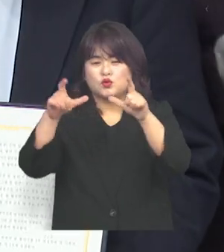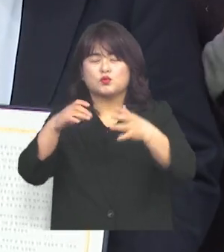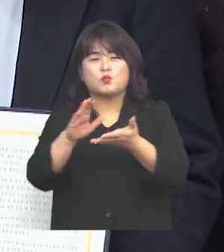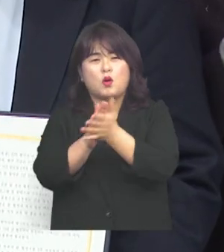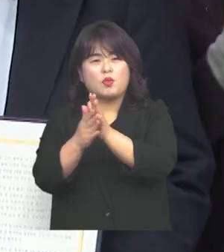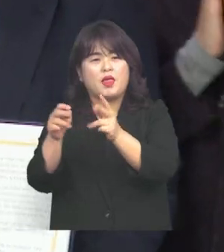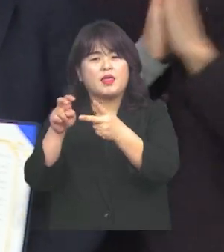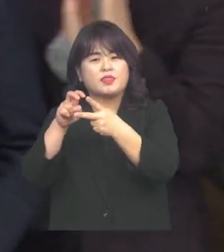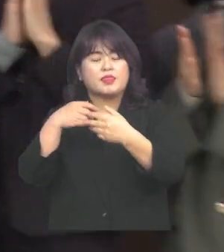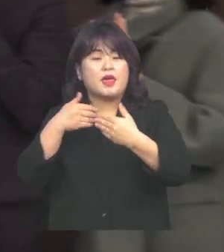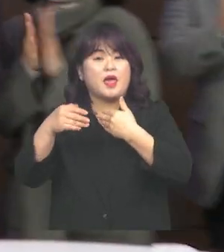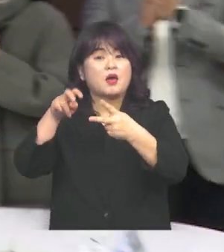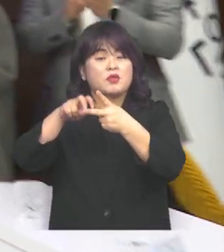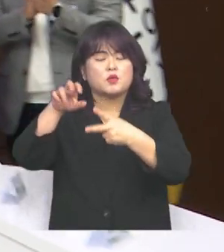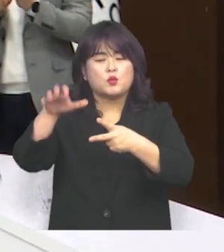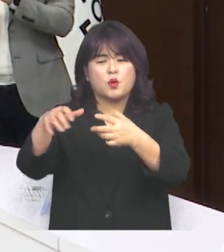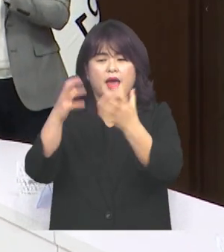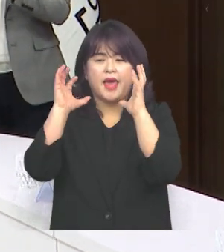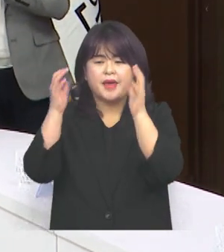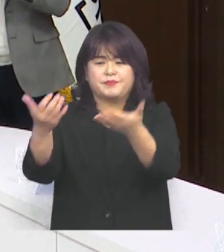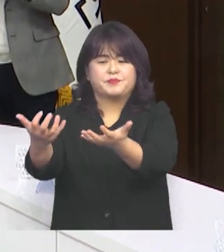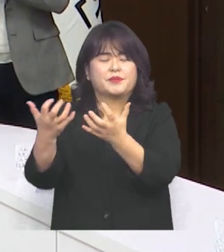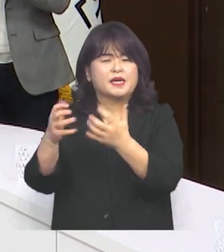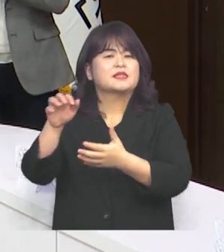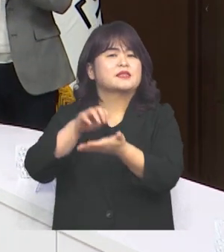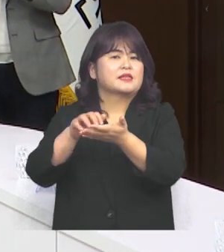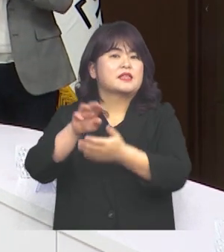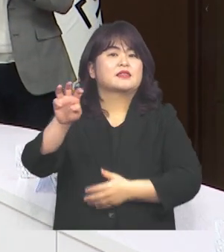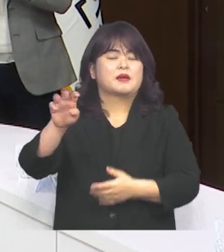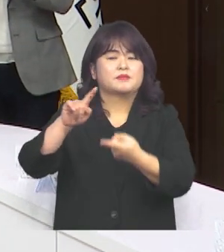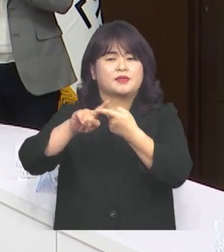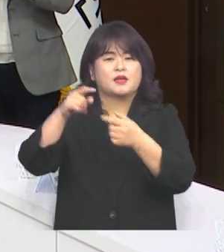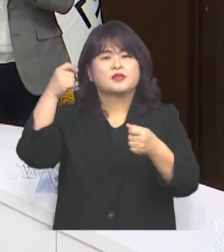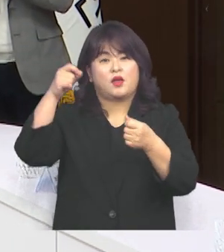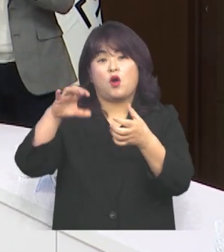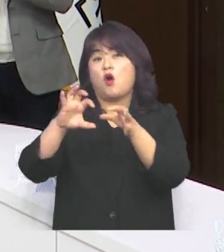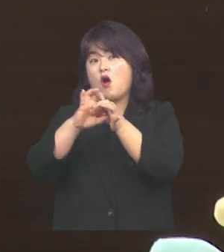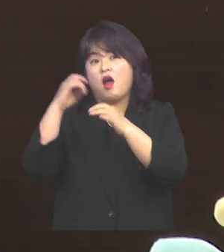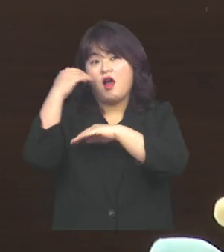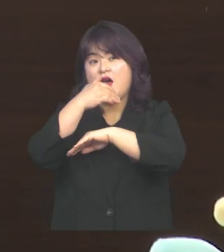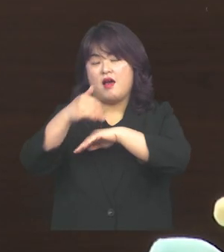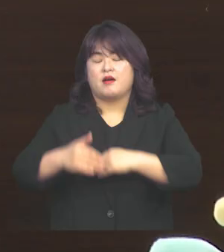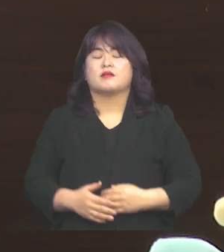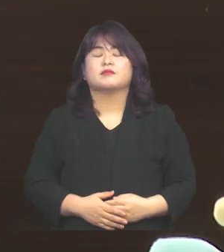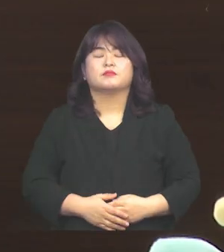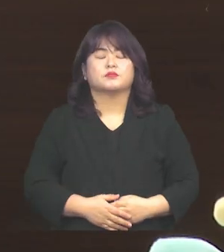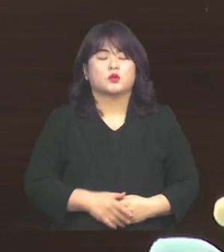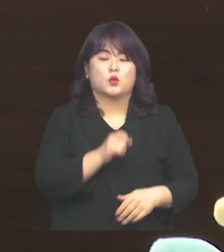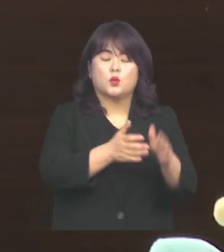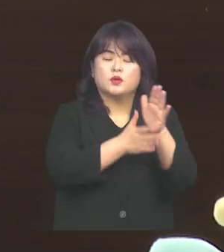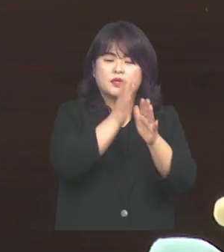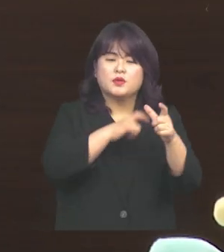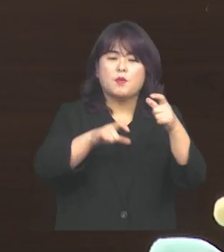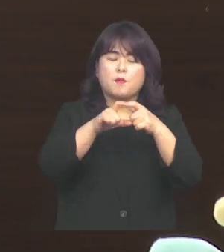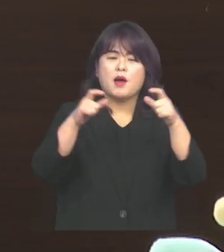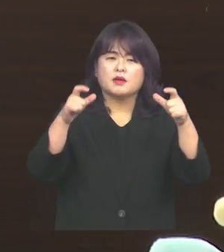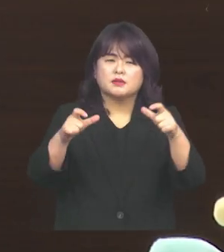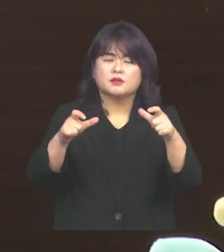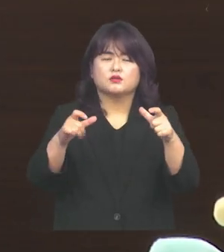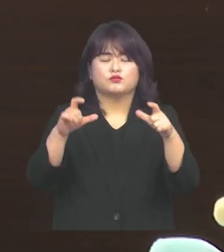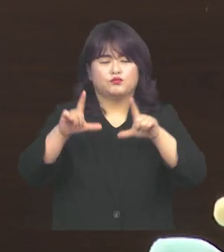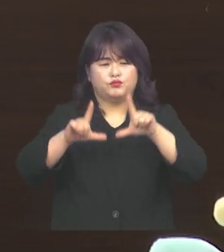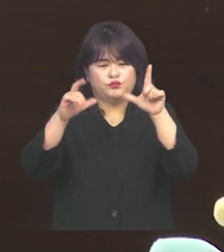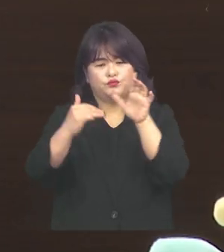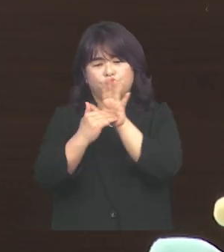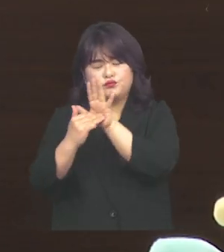체험 교육센터에서 아동 30명을 대상으로 관련 연극을 진행합니다. 이상일 시장은 더 많은 시민이